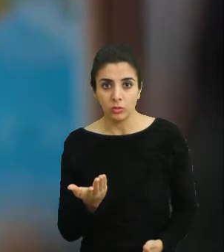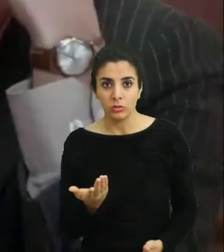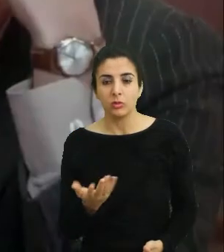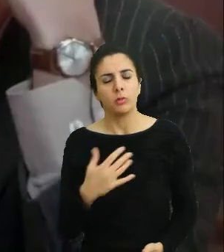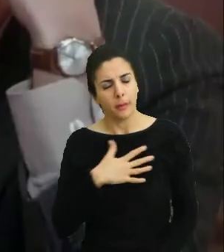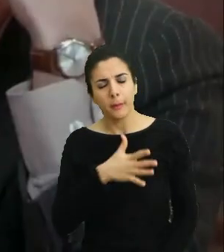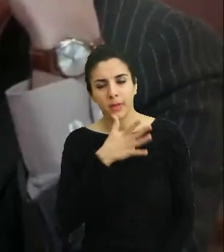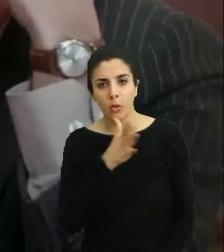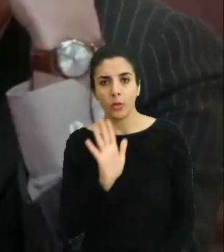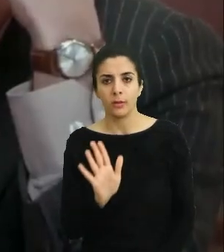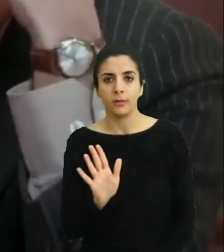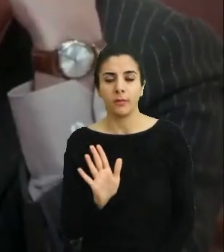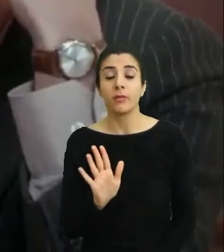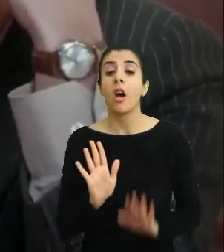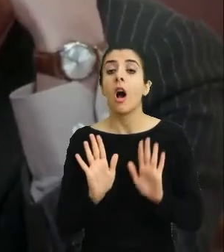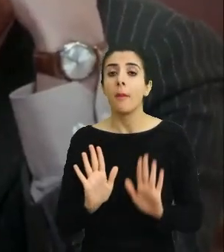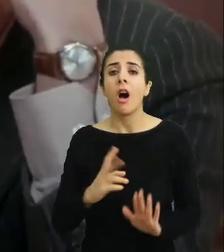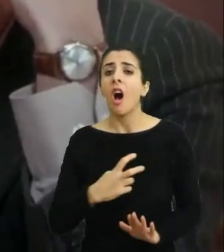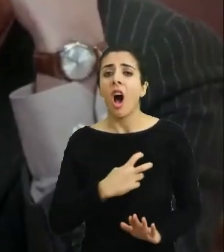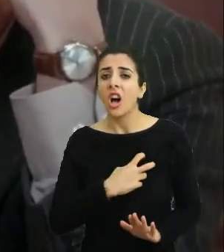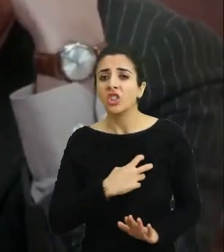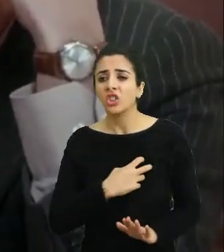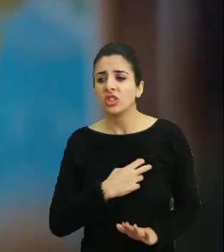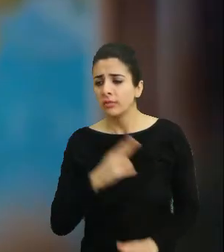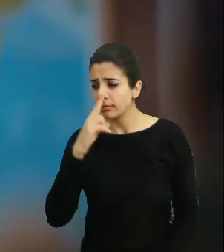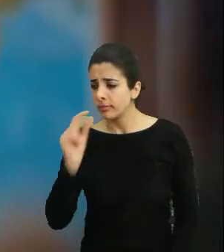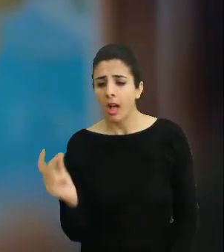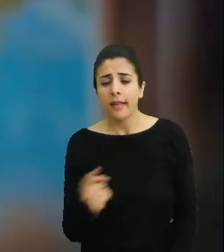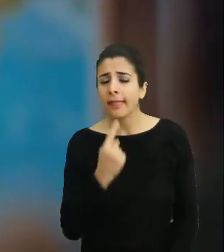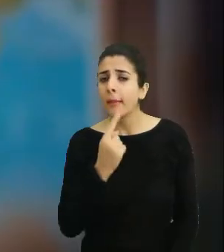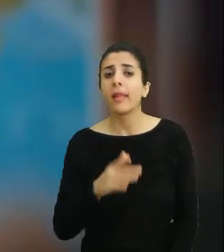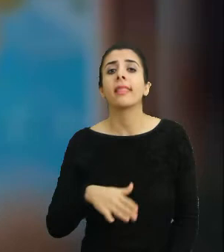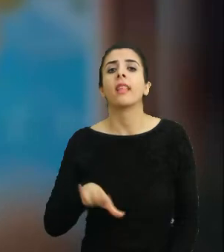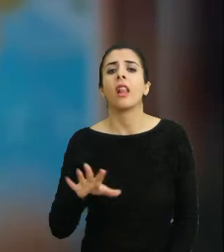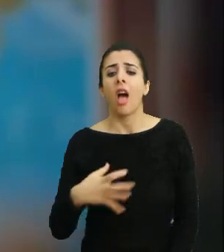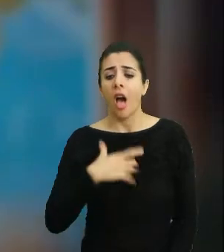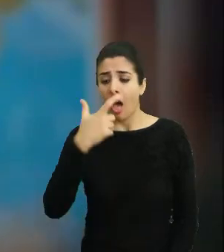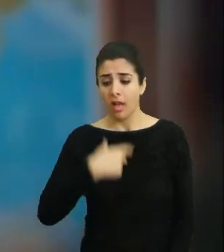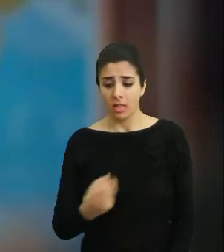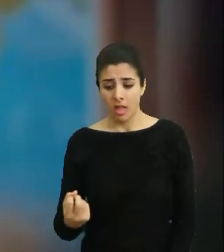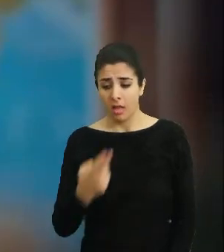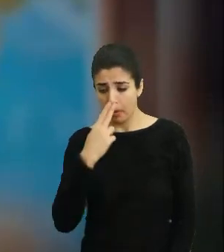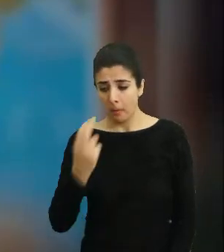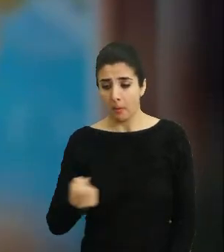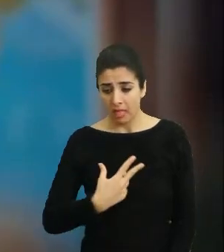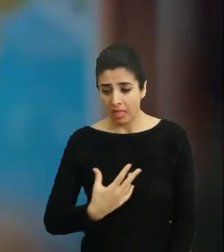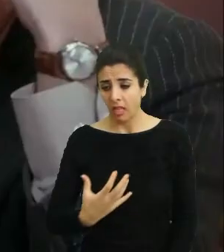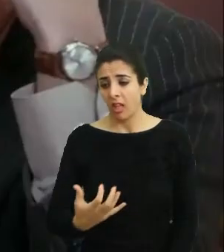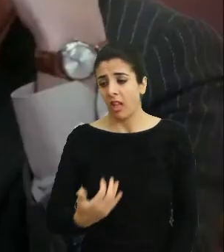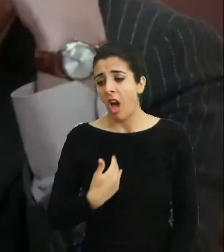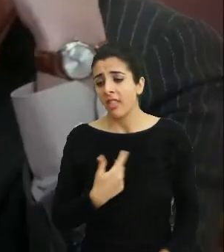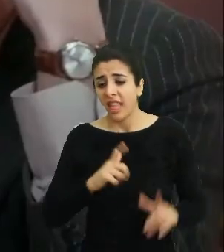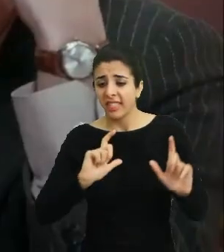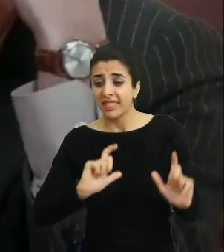Onu da biliyorum. Ama aşk terk ediş değil midir zaten? Kendini terk edip kendinden yine kendine hicret